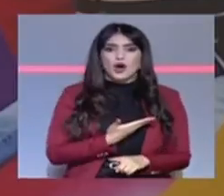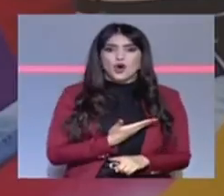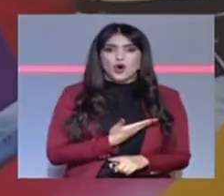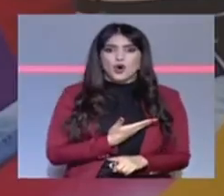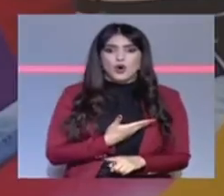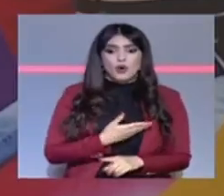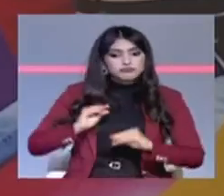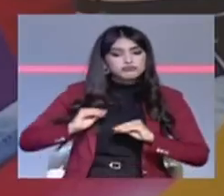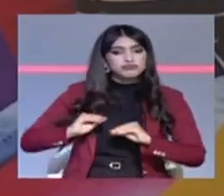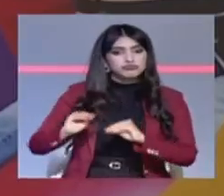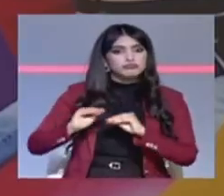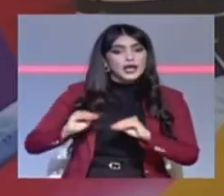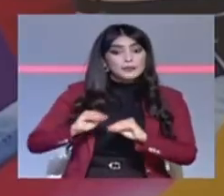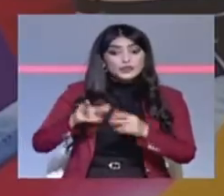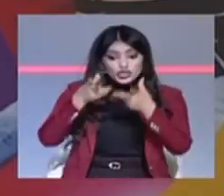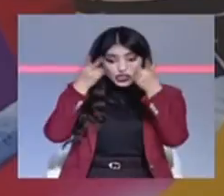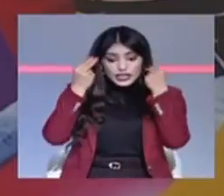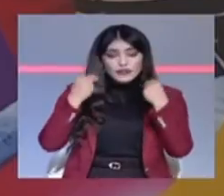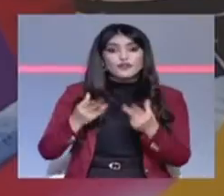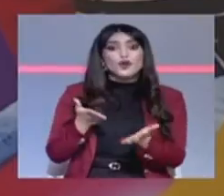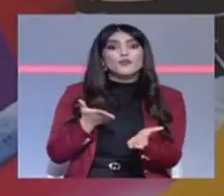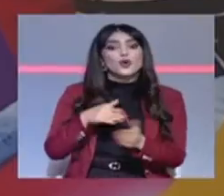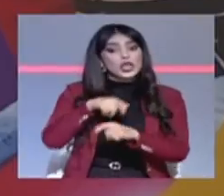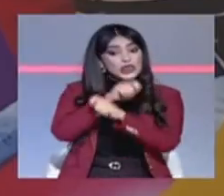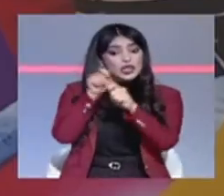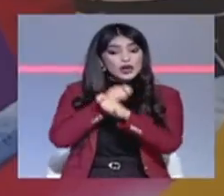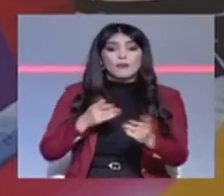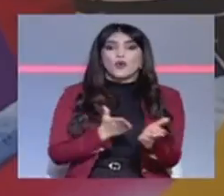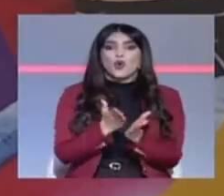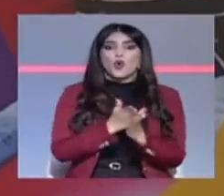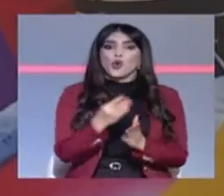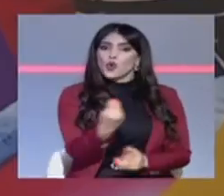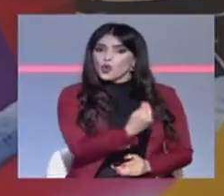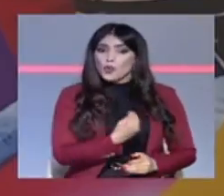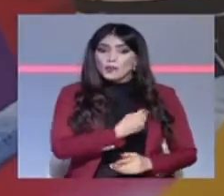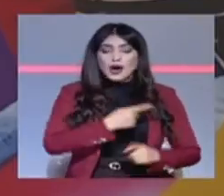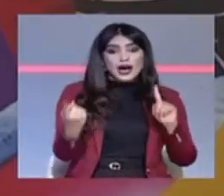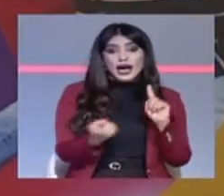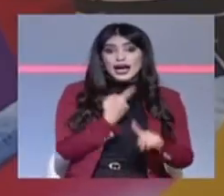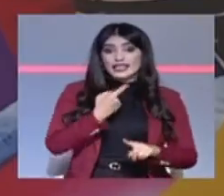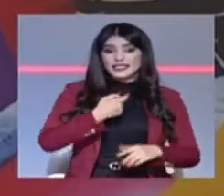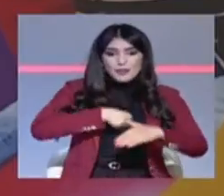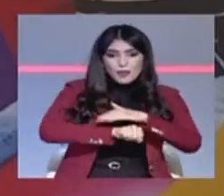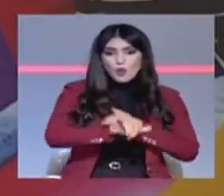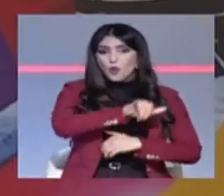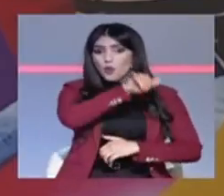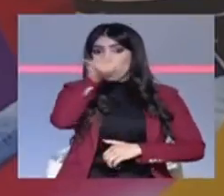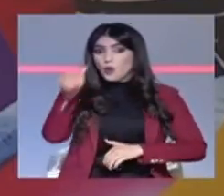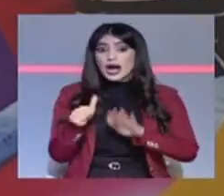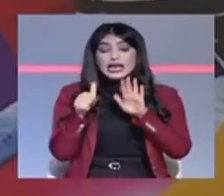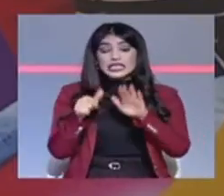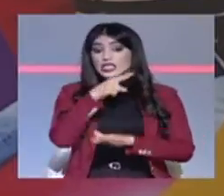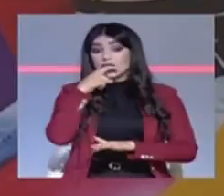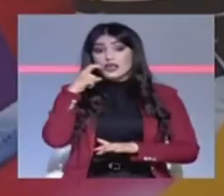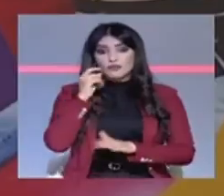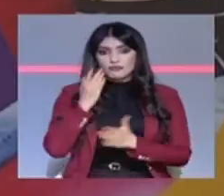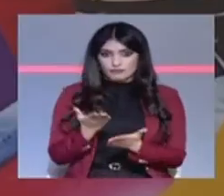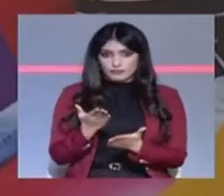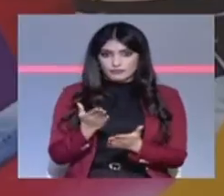اكثر من اجل احترام حقوق الطفل وتطويرها خاصه في سنواتهم الاولى التي تعتبر